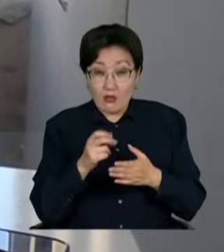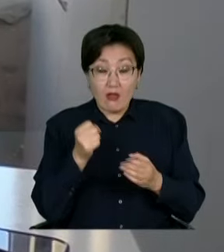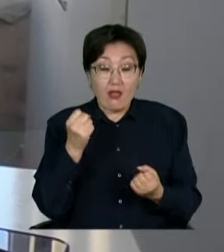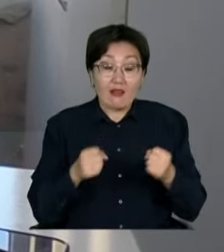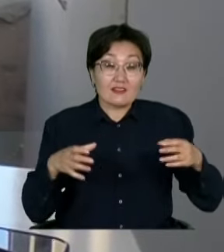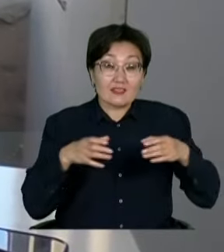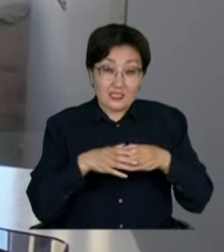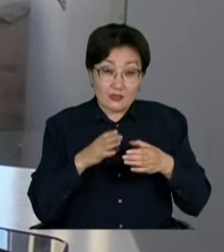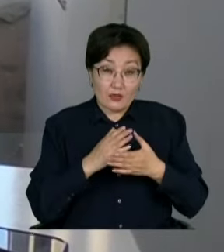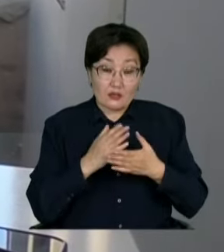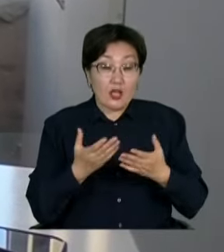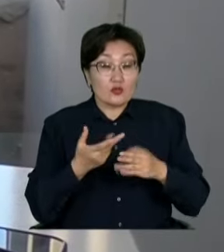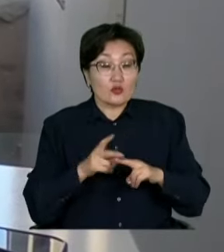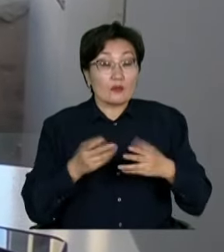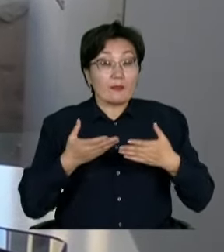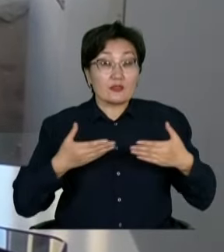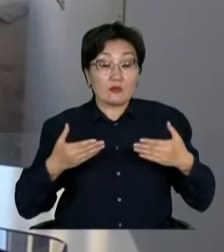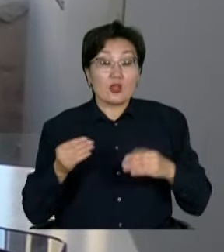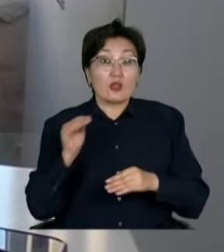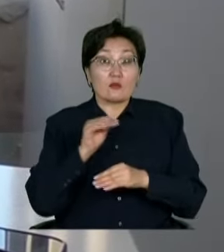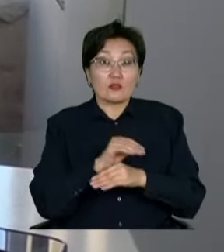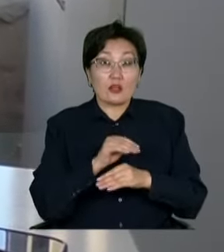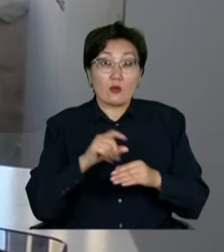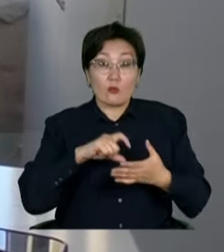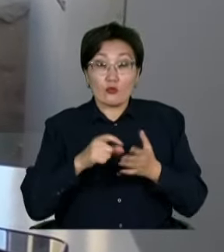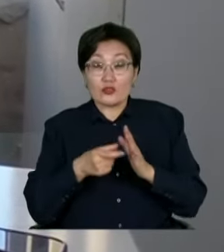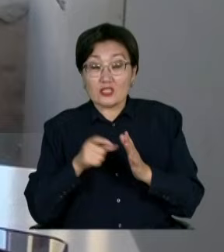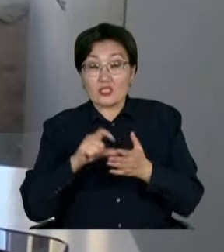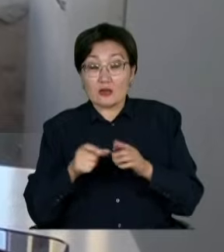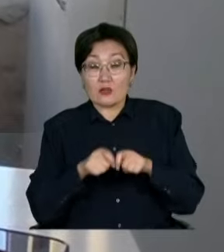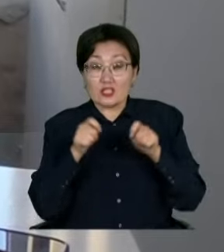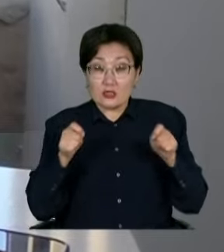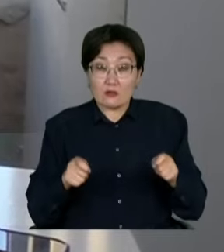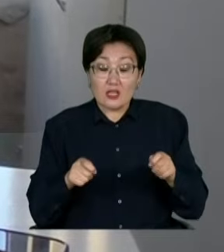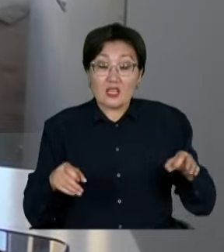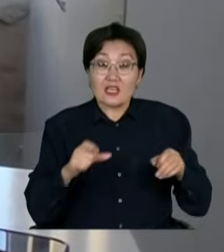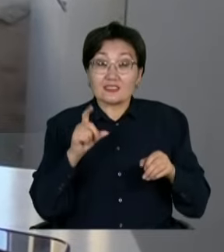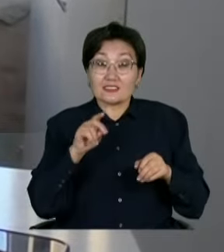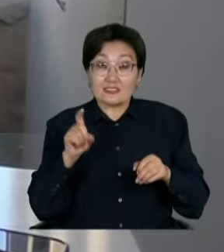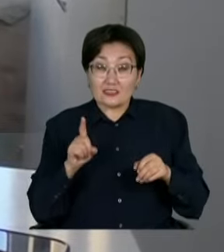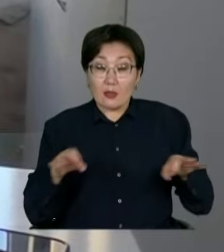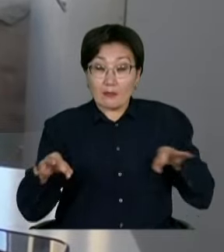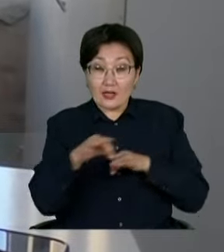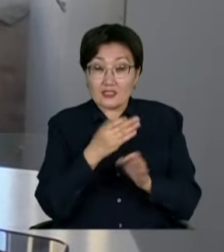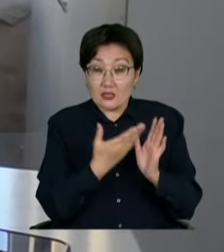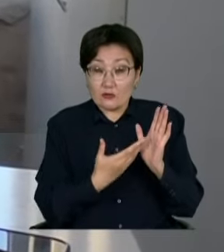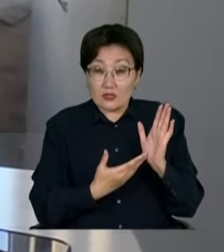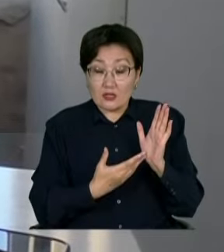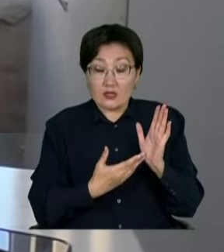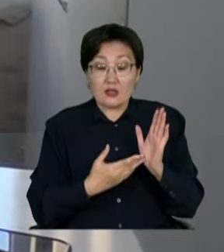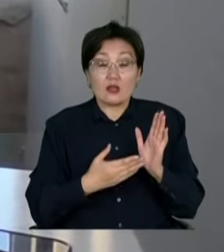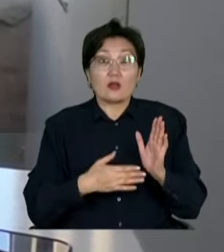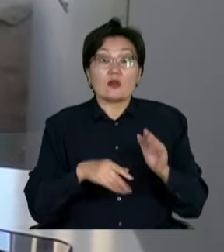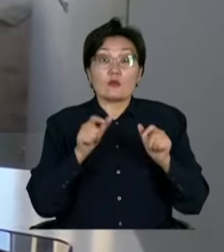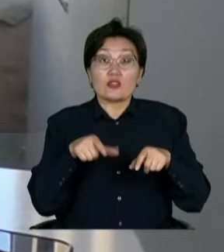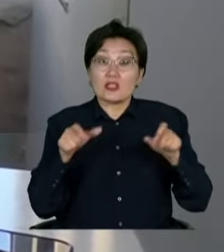стасы бар. Сосын біз жаңағы қосымша бұтшылар ашық қойдық бұны. Мәпін ема ескізіне параграф болмы да. Бұл жерде қалы адамдар жұмыс